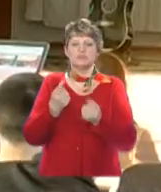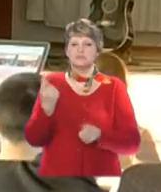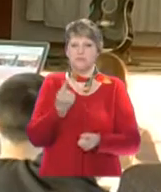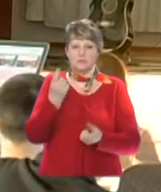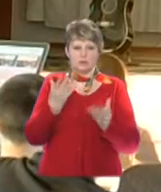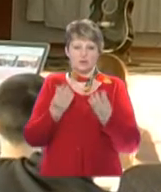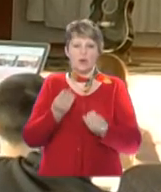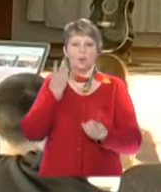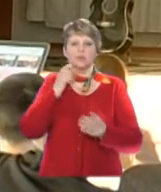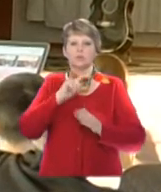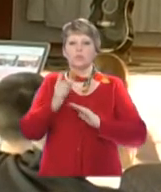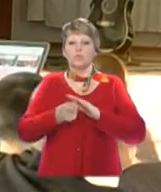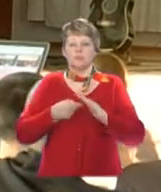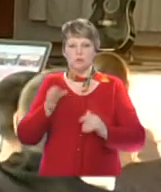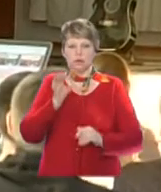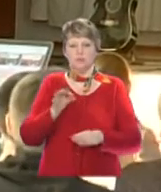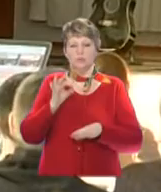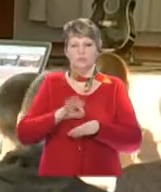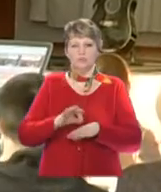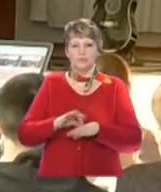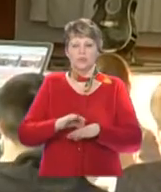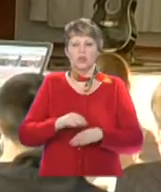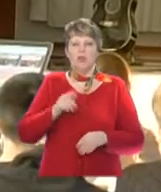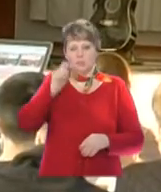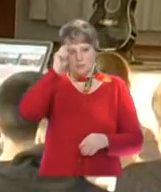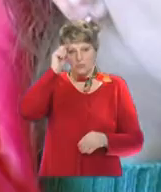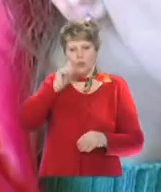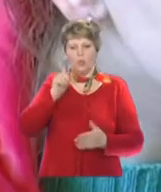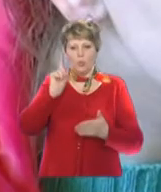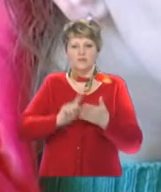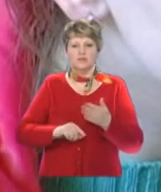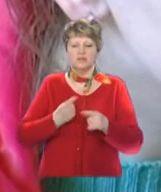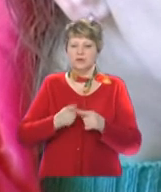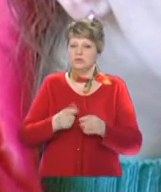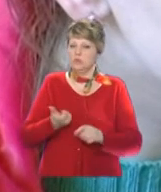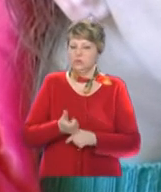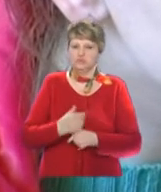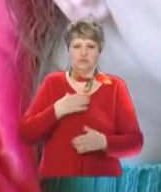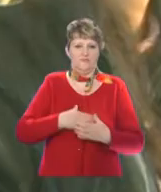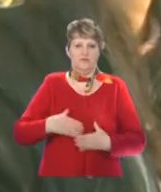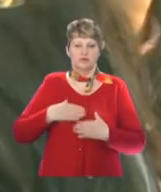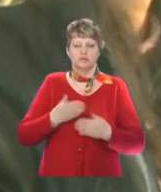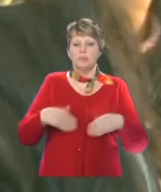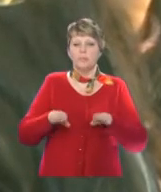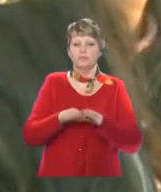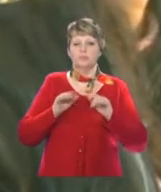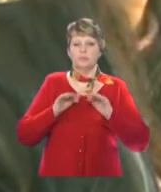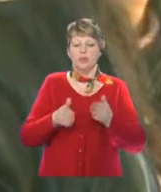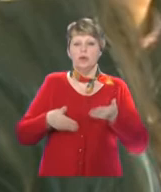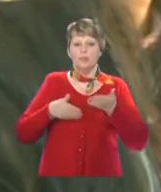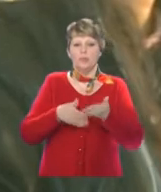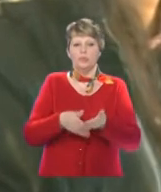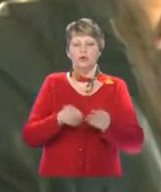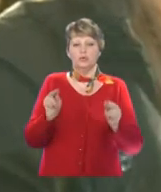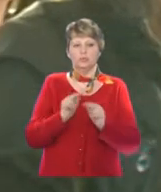дня, відколи дізналися про хворобу. Юрій Кулик переконаний, це для неї вкрай важливо. Адже такі заходи допомагають пані